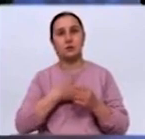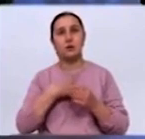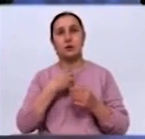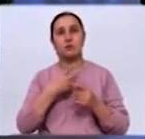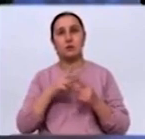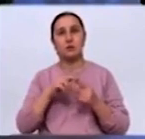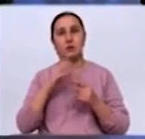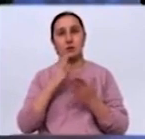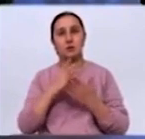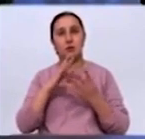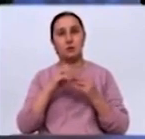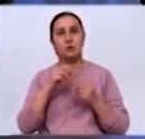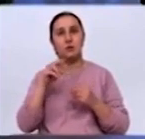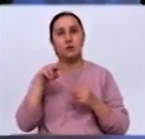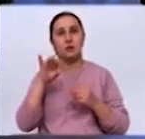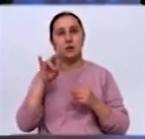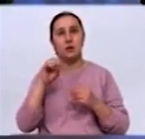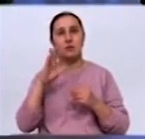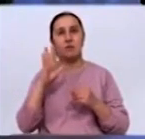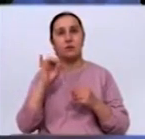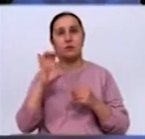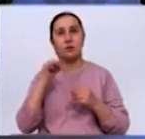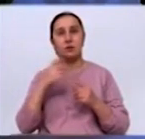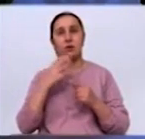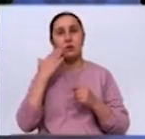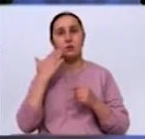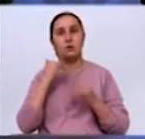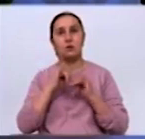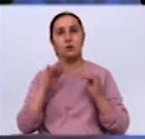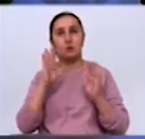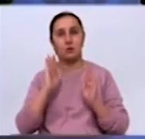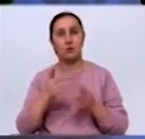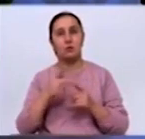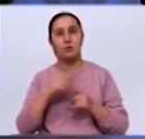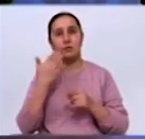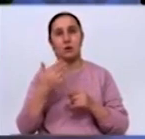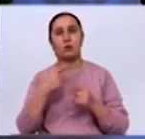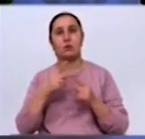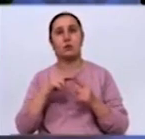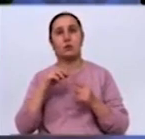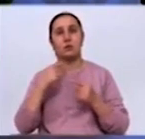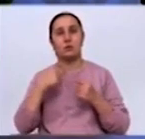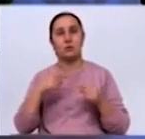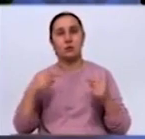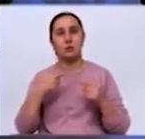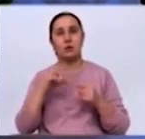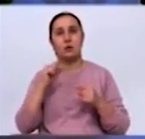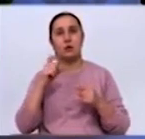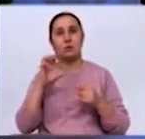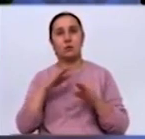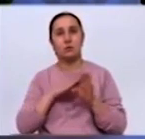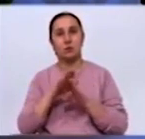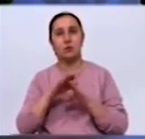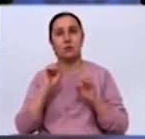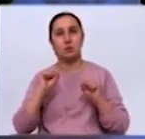afzallik jihatlari shundaki, dinamik veb-saytlarni oson yarata oladi va ularni turli xil axborotlar bilan